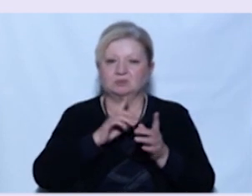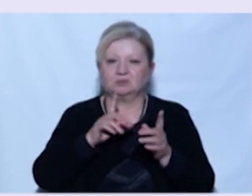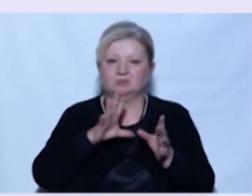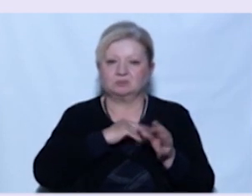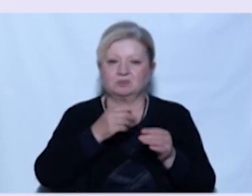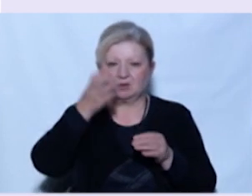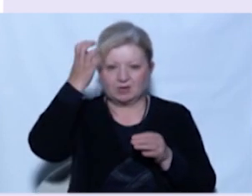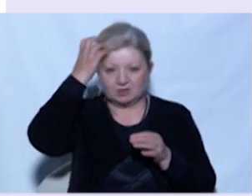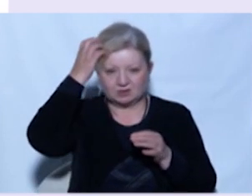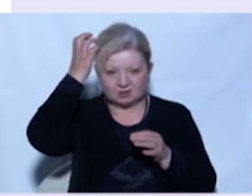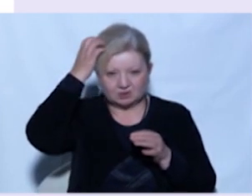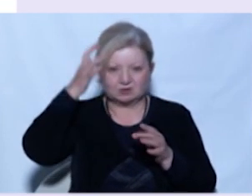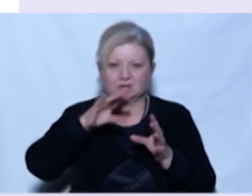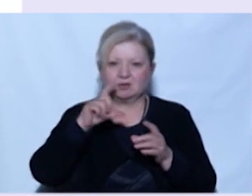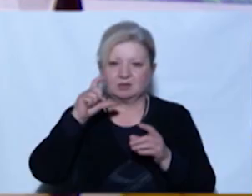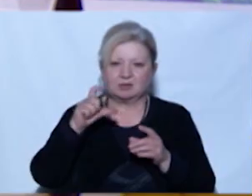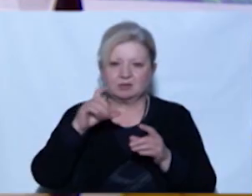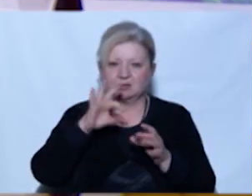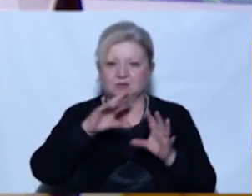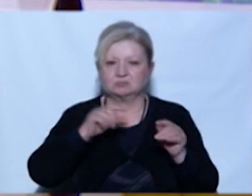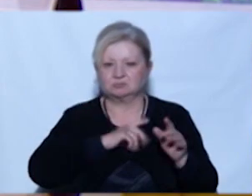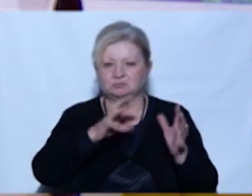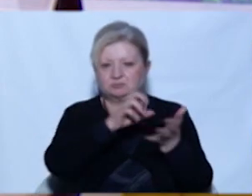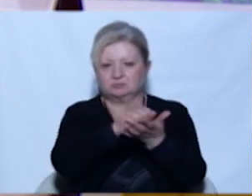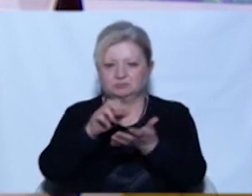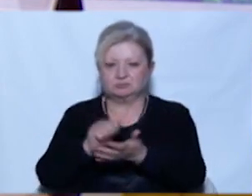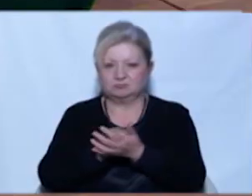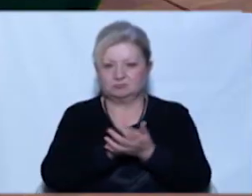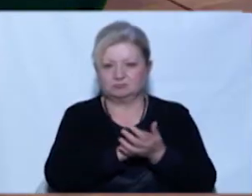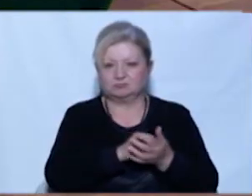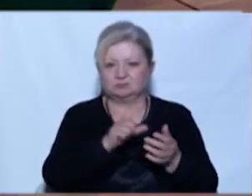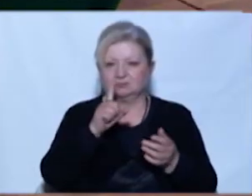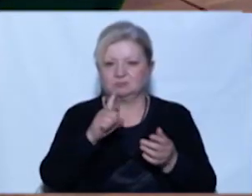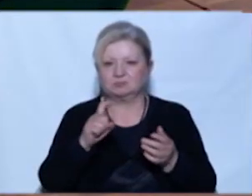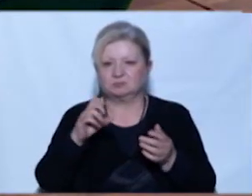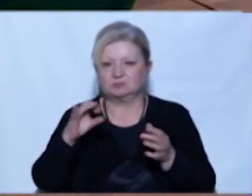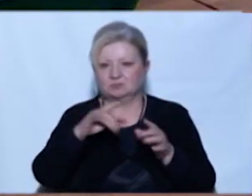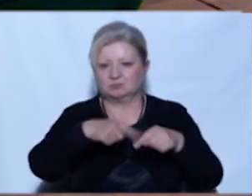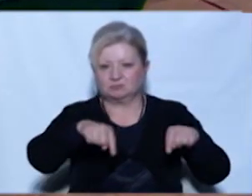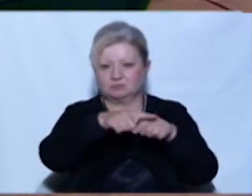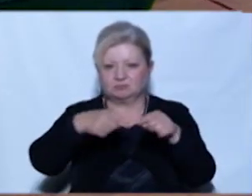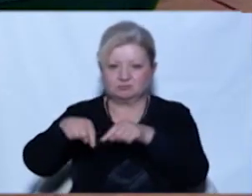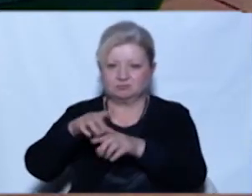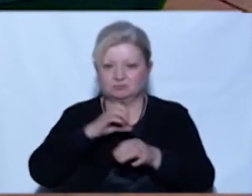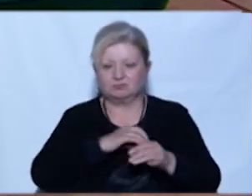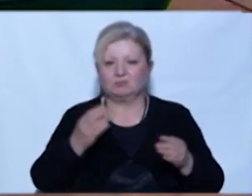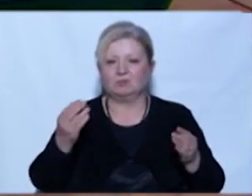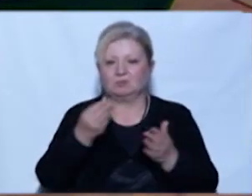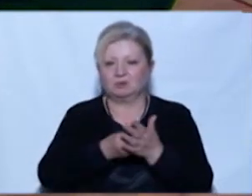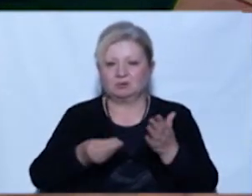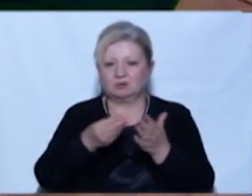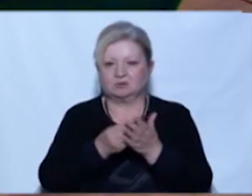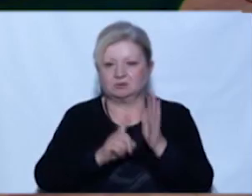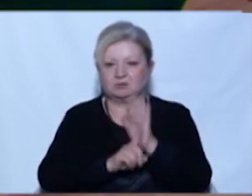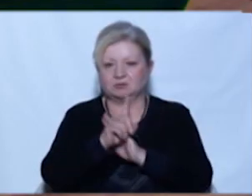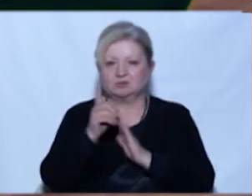Ereklim daimorchila Ganjisa da Erevnis sakhanoebi da ganakhda gzebis urtiertobis